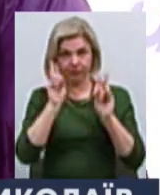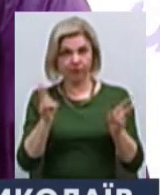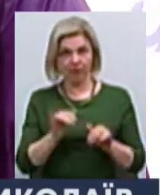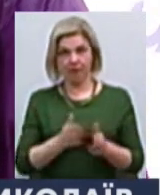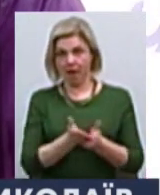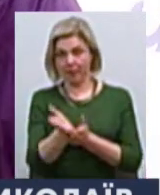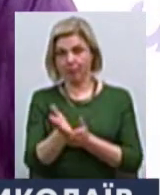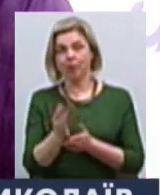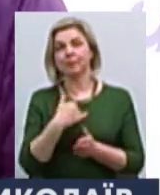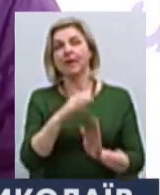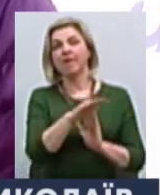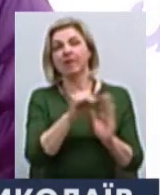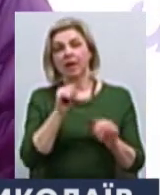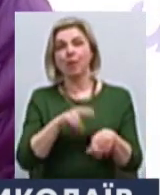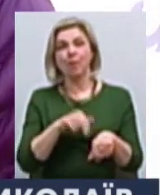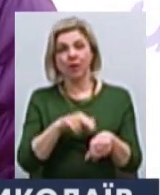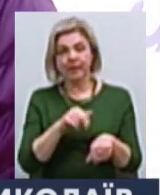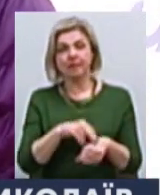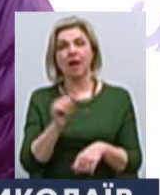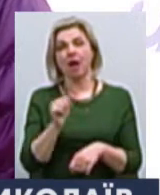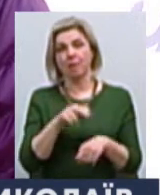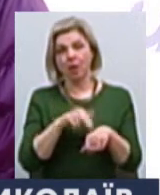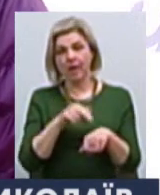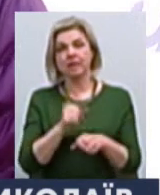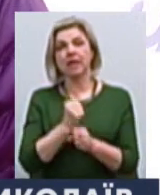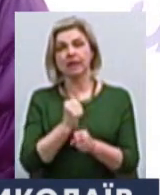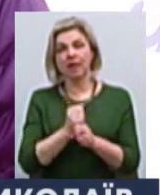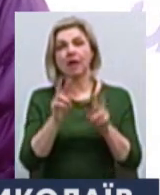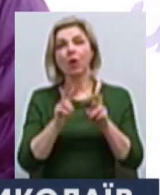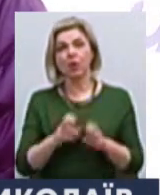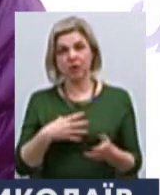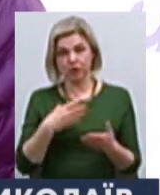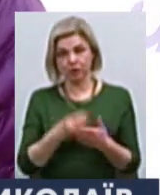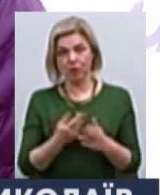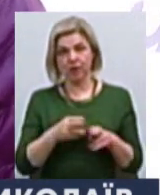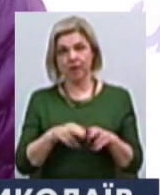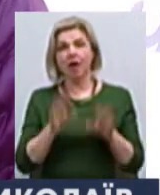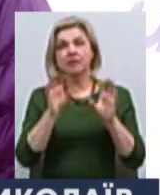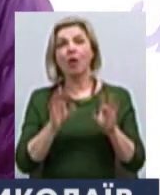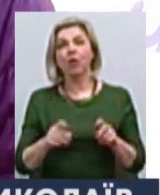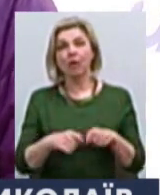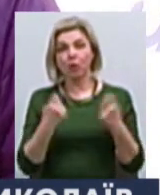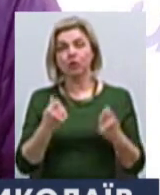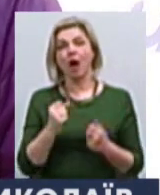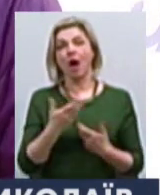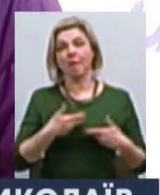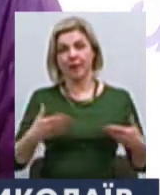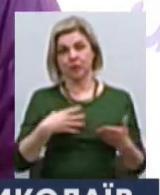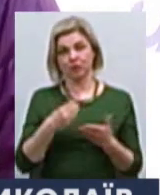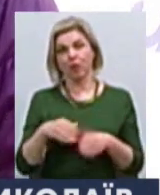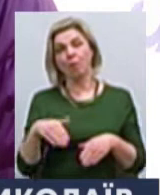Ми викликали поліцію, поліція проводить своє розслідування цього правопорушення. Ми зі свого боку